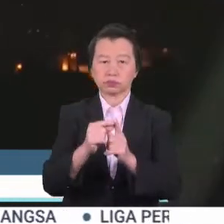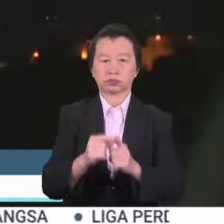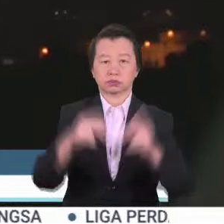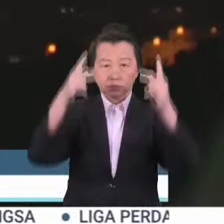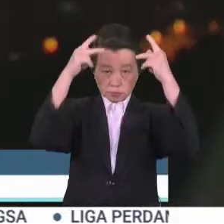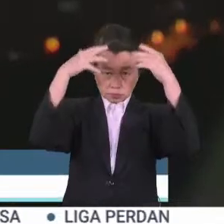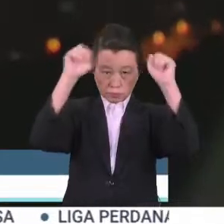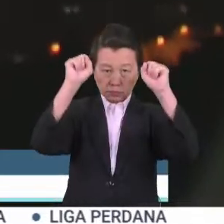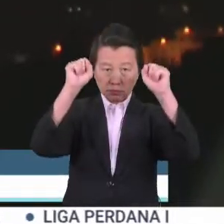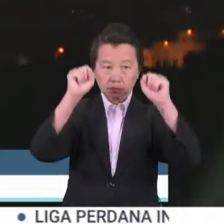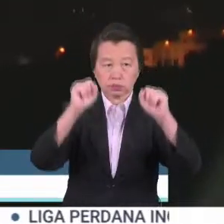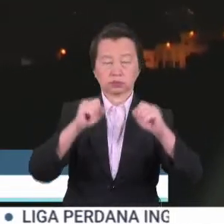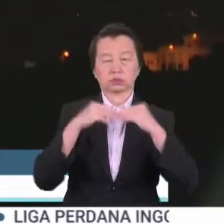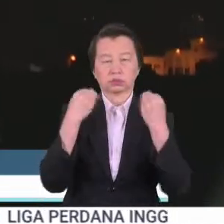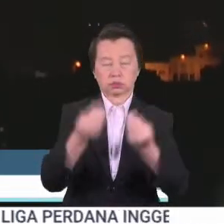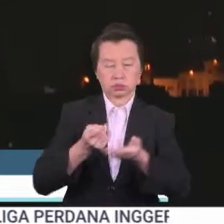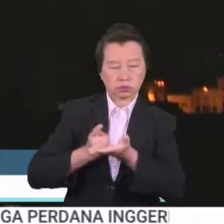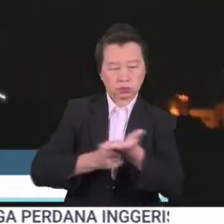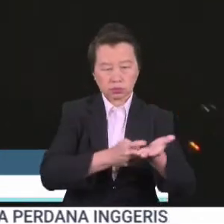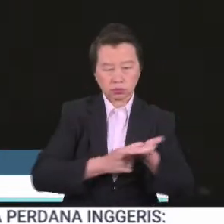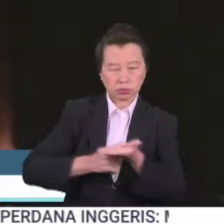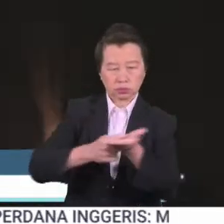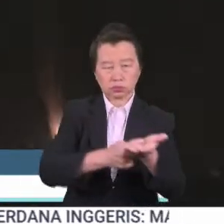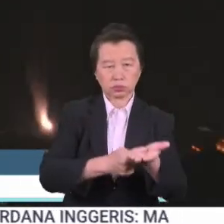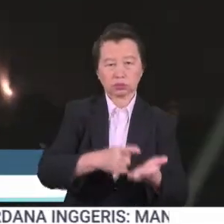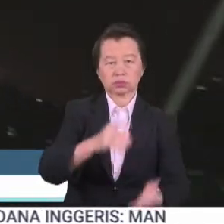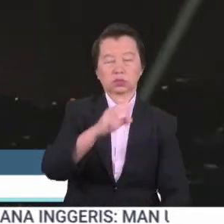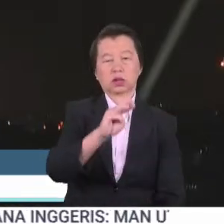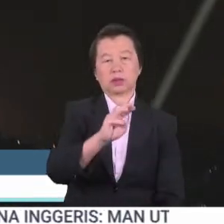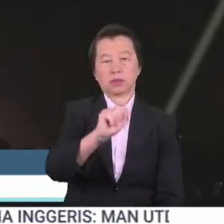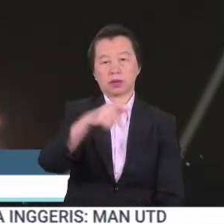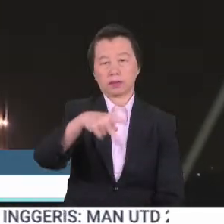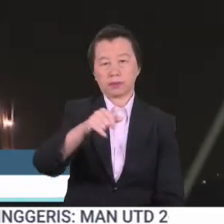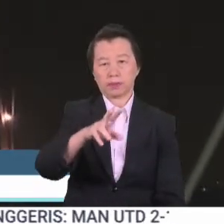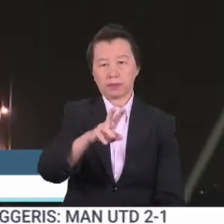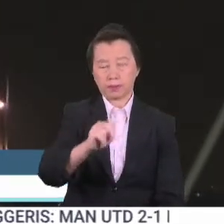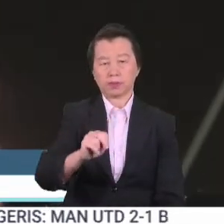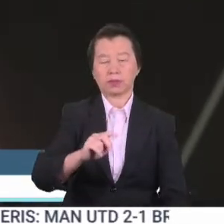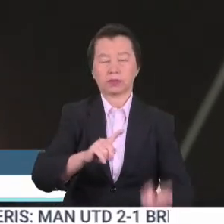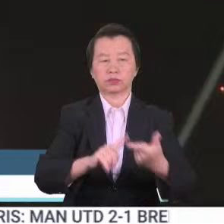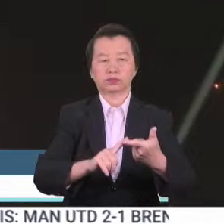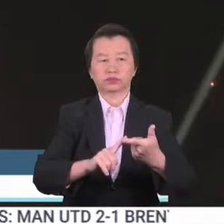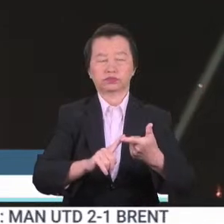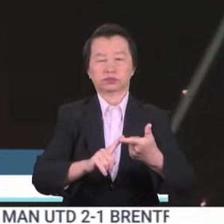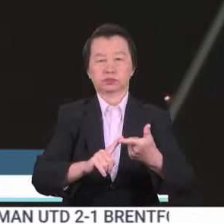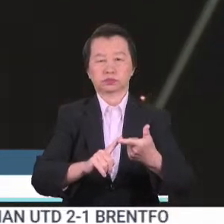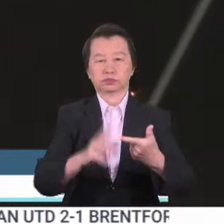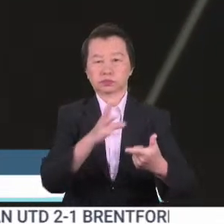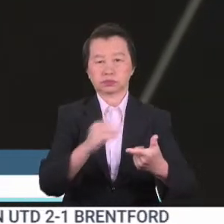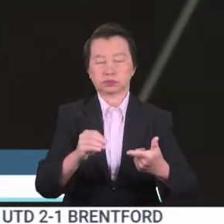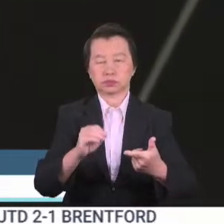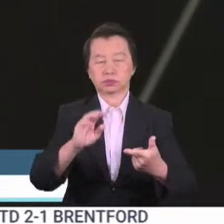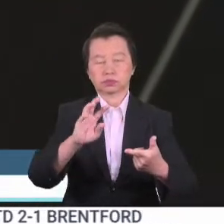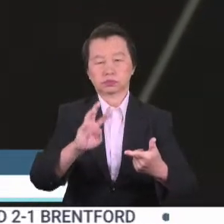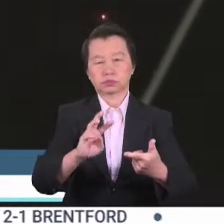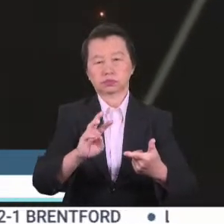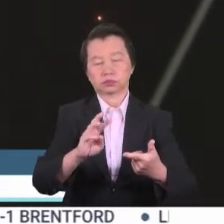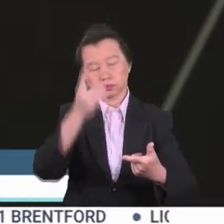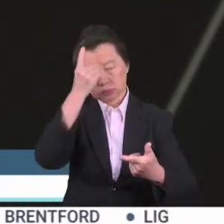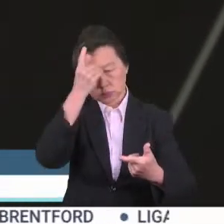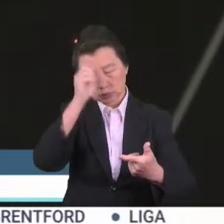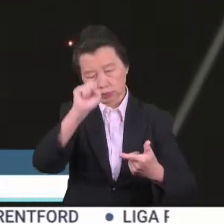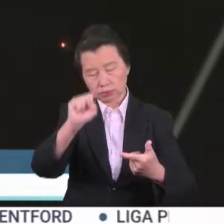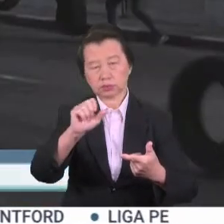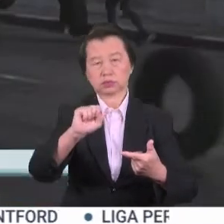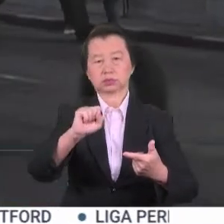oleh Presiden Majlis perundingan pertubuhan Islam Malaysia mapim pengerusi aliansi masjid sedunia pertahan al-aqsa Datuk